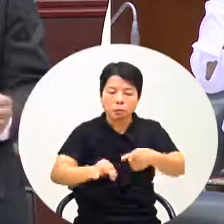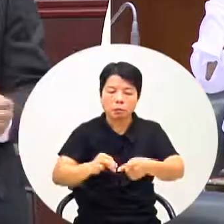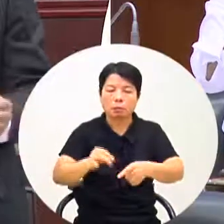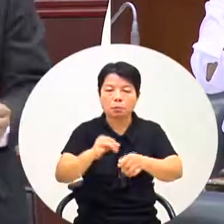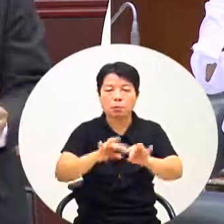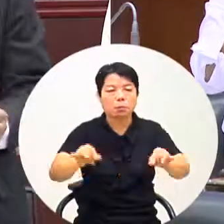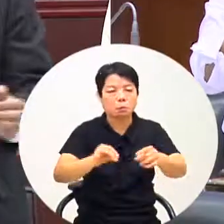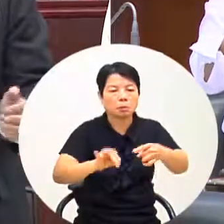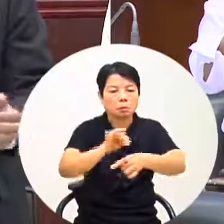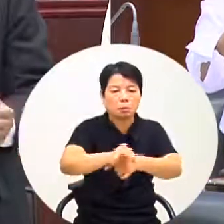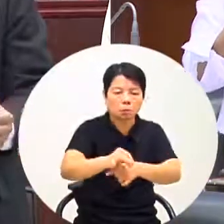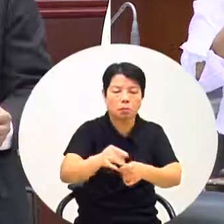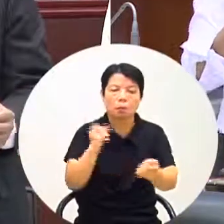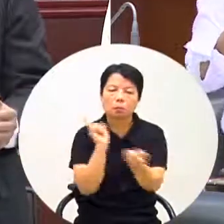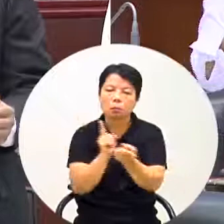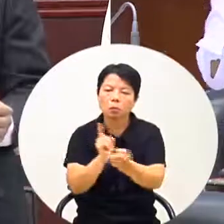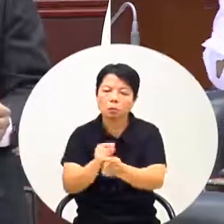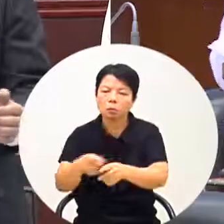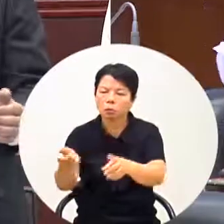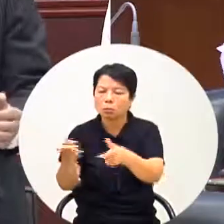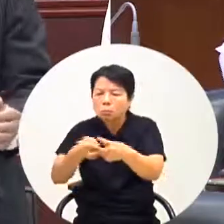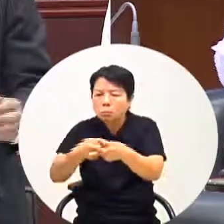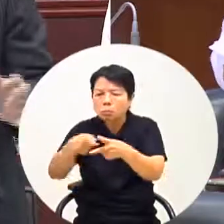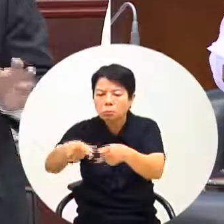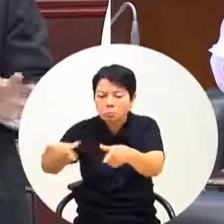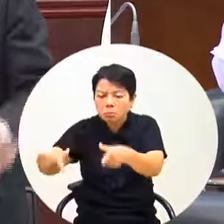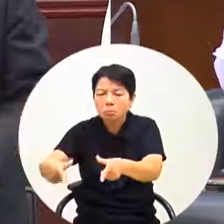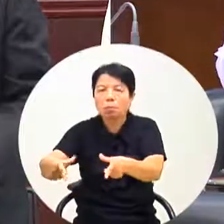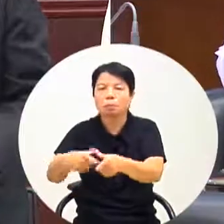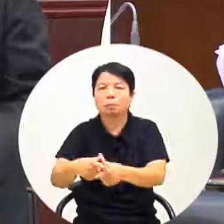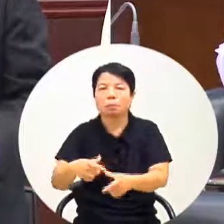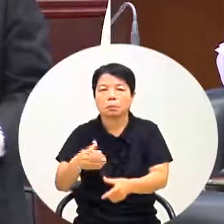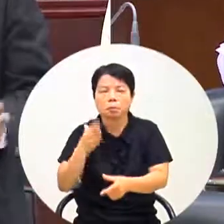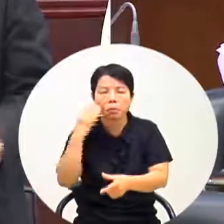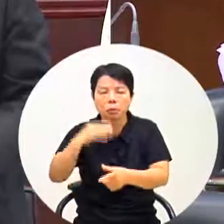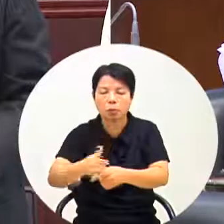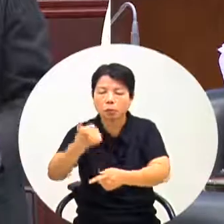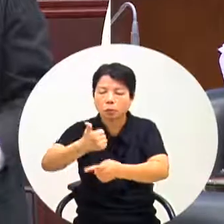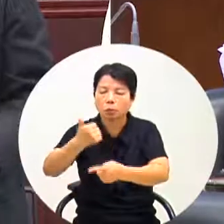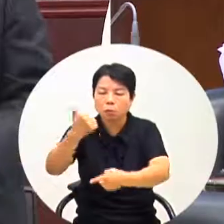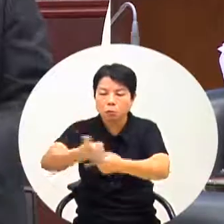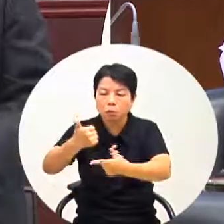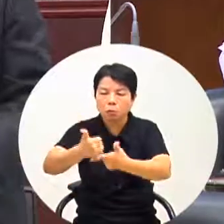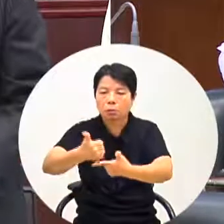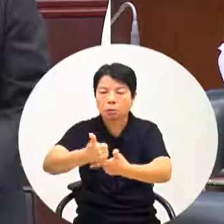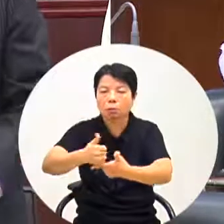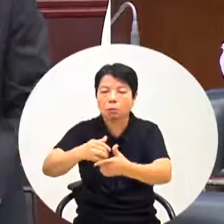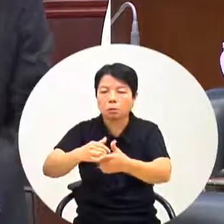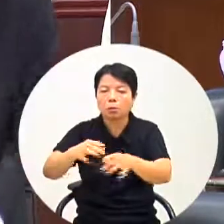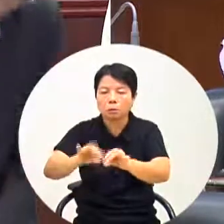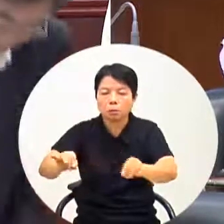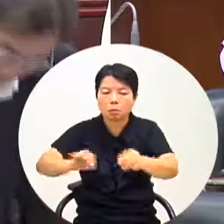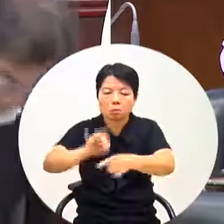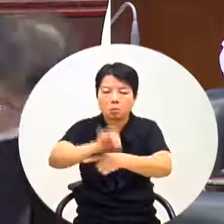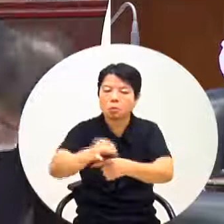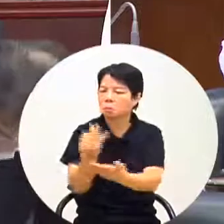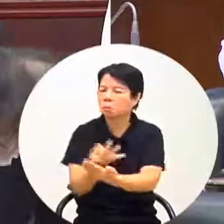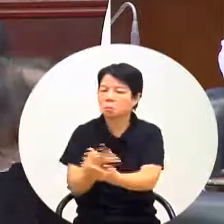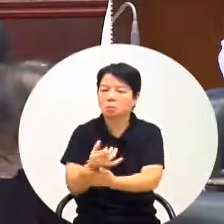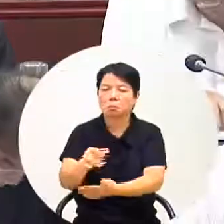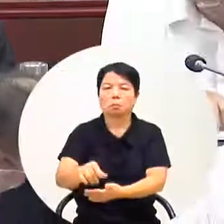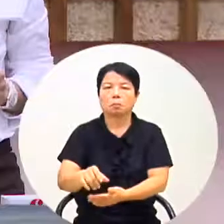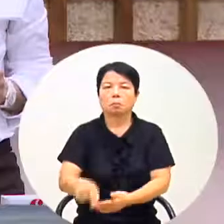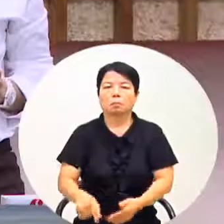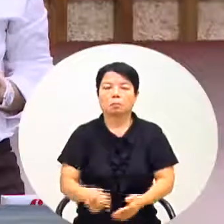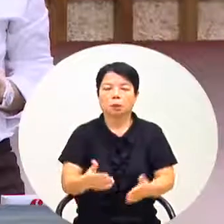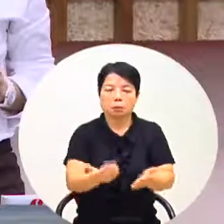但是对小基地一般市民来讲，它如果小基地开发，它的建蔽率会不够使用。 好，你请坐哈。拄啊，咱建